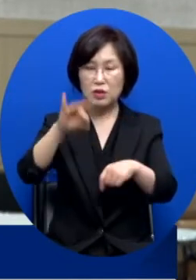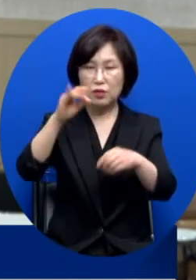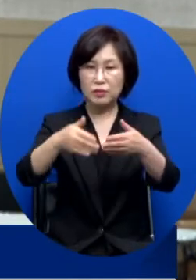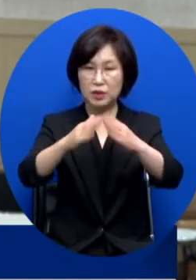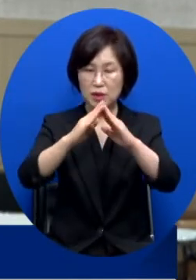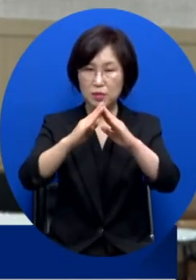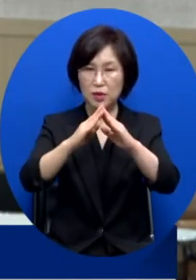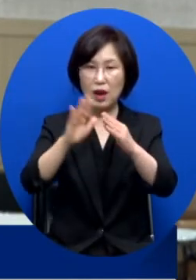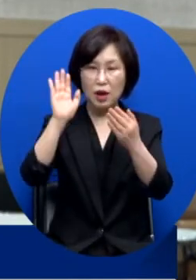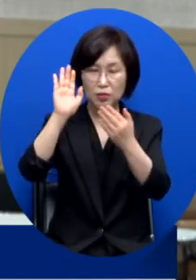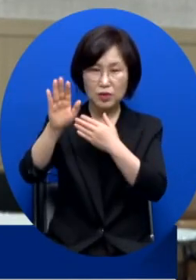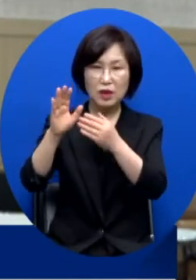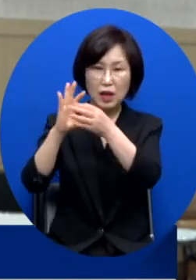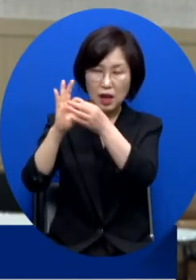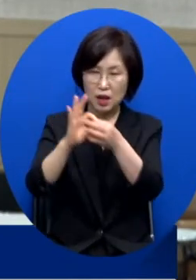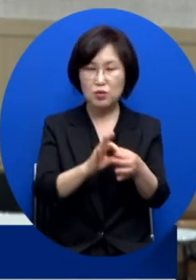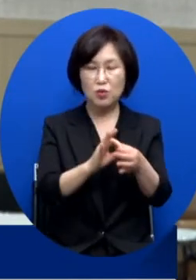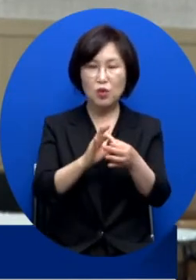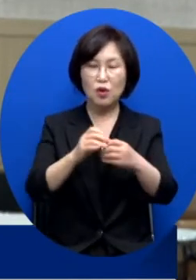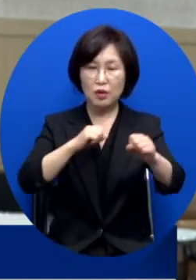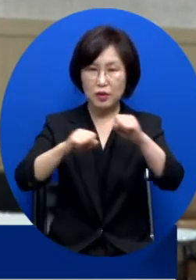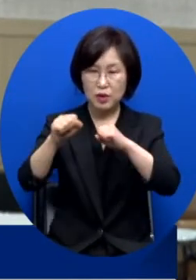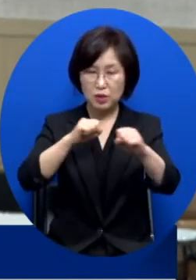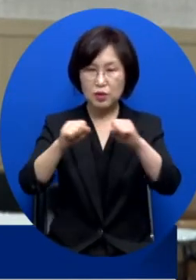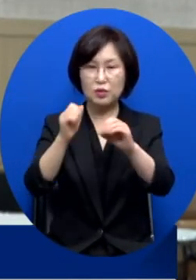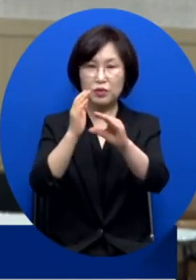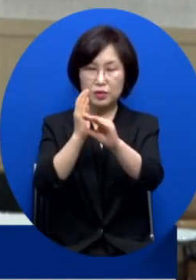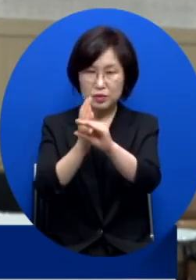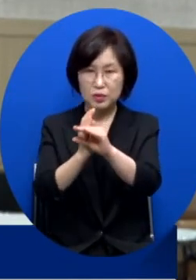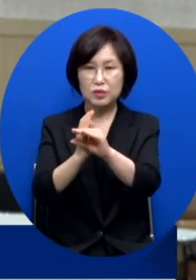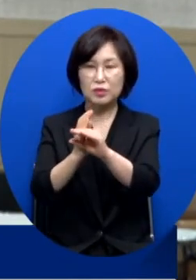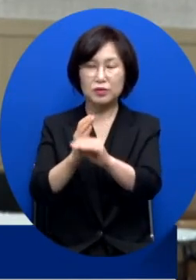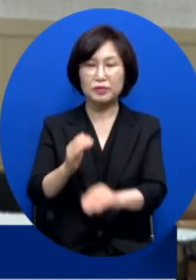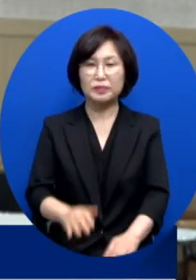세계선교를 잘 감당해왔습니다. 선교적 헌신이 앞으로도 계속 이어지도록 노력하겠습니다.